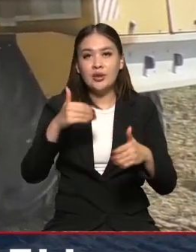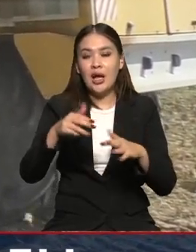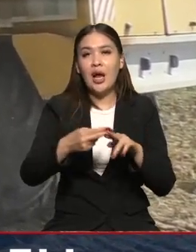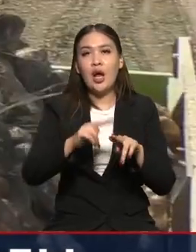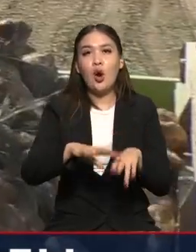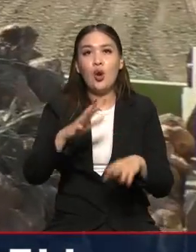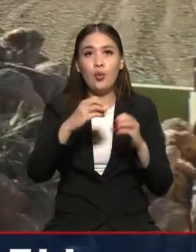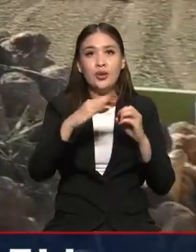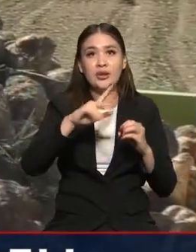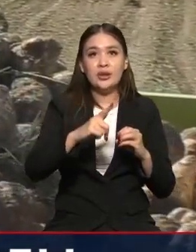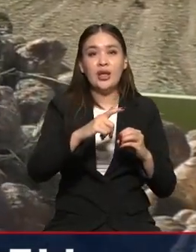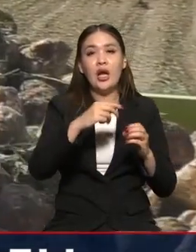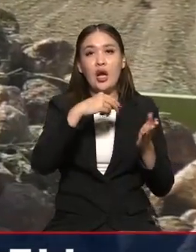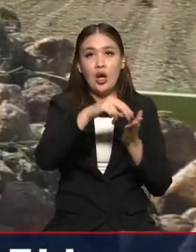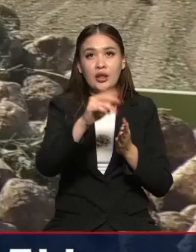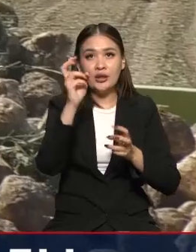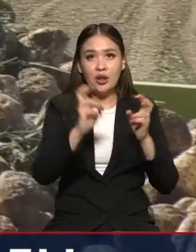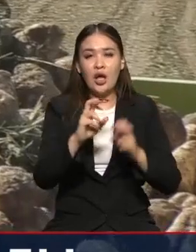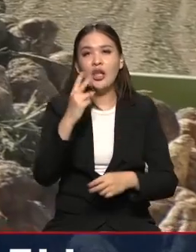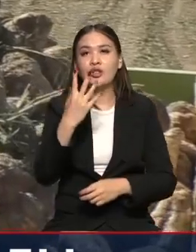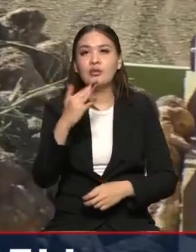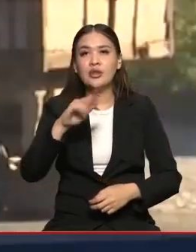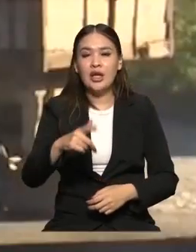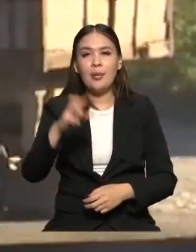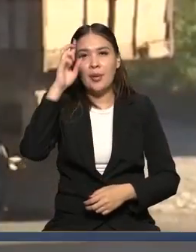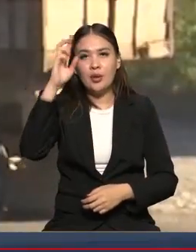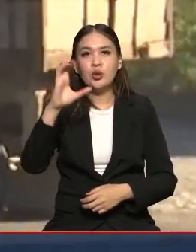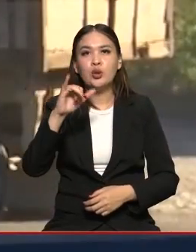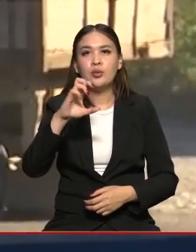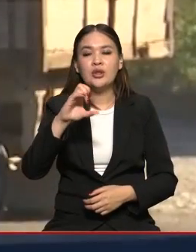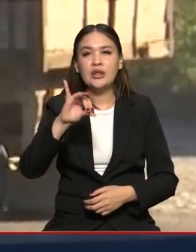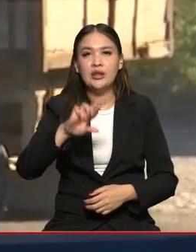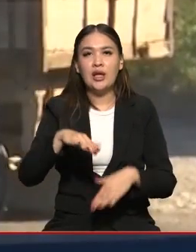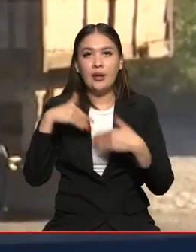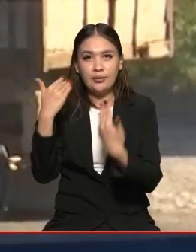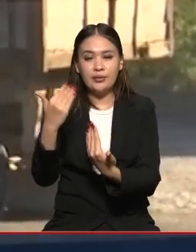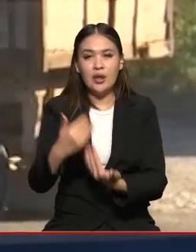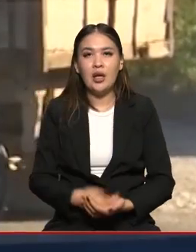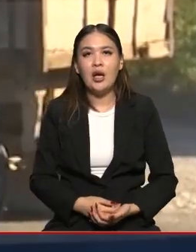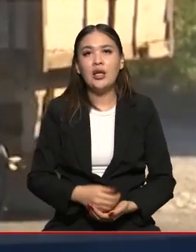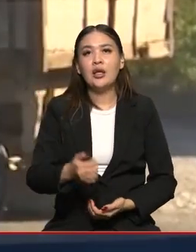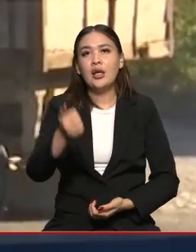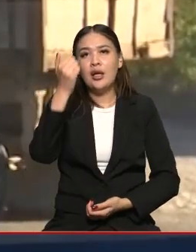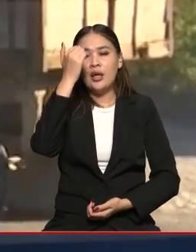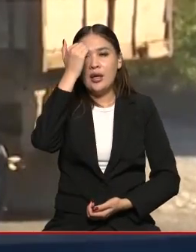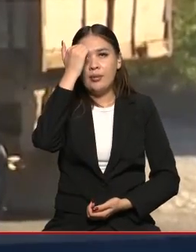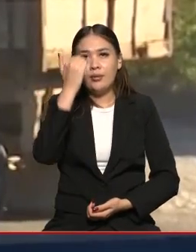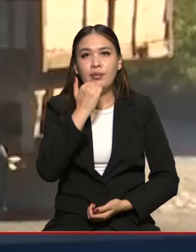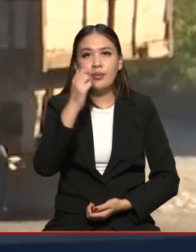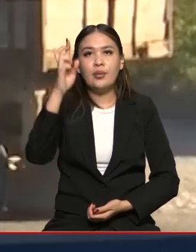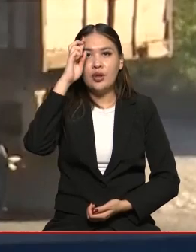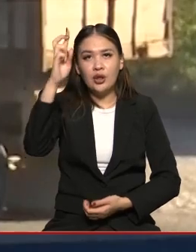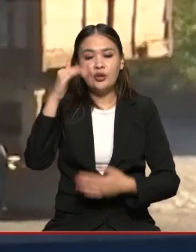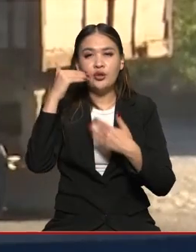теңгеден сатып алса, қалған 25 мың теңгесін мемлекет субсидиялайды. Спасибо государству, что субсидирует. Мемлекет тарапынан